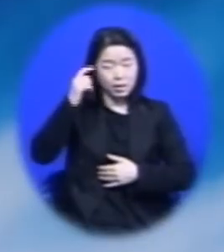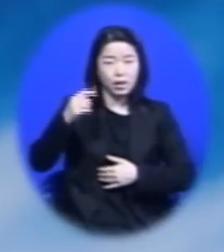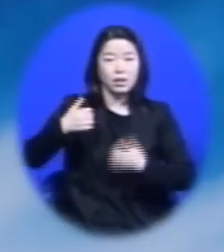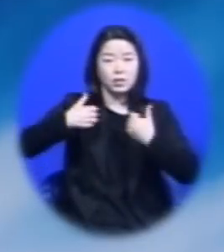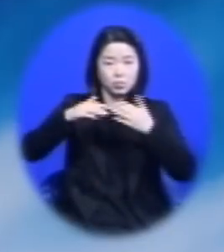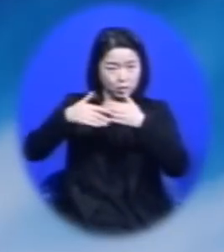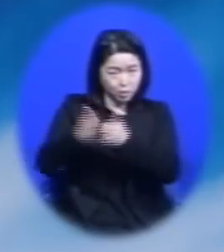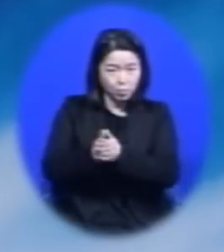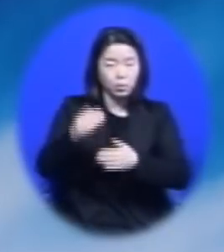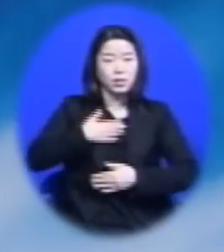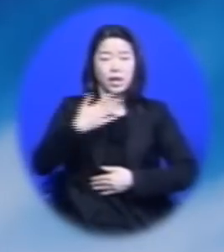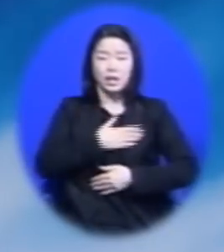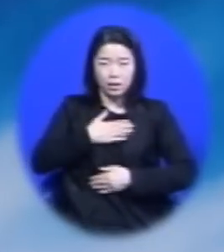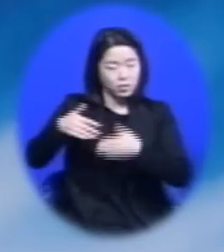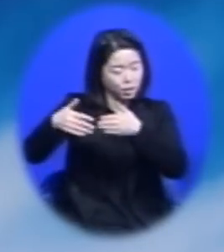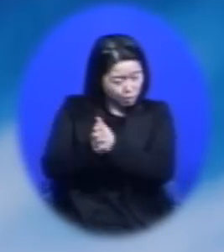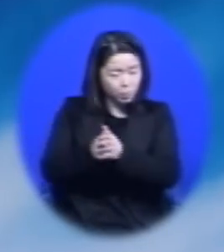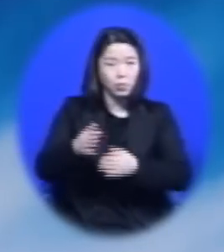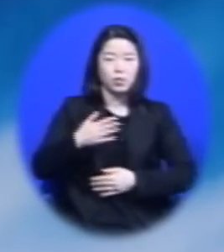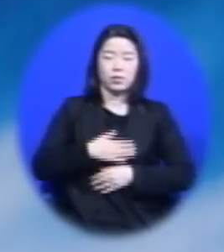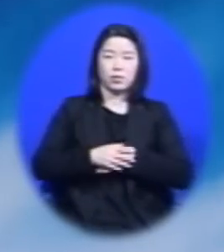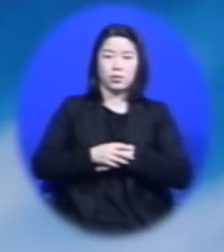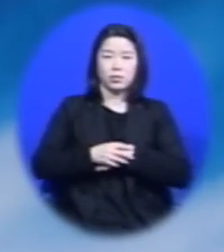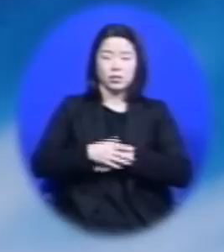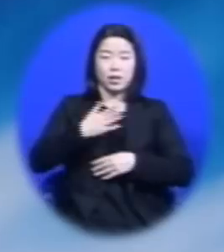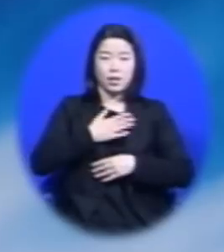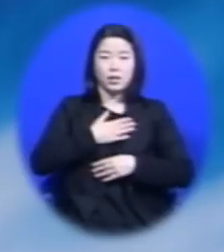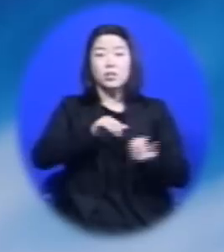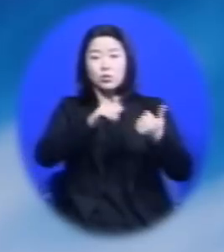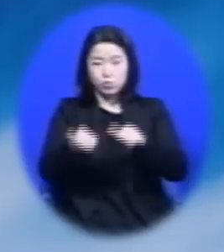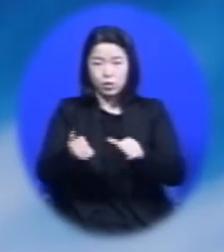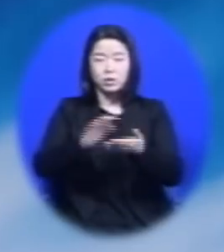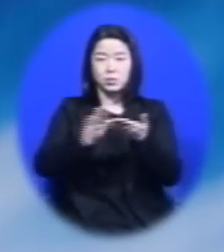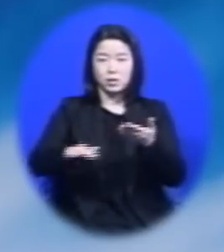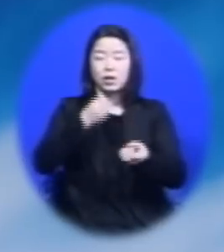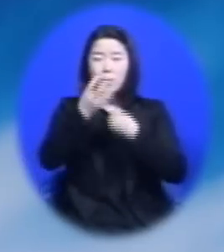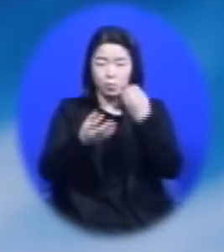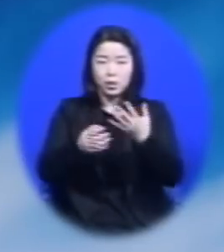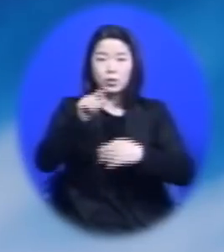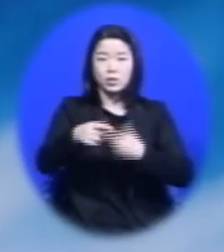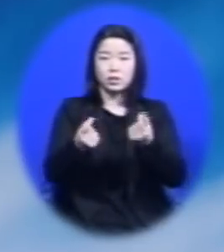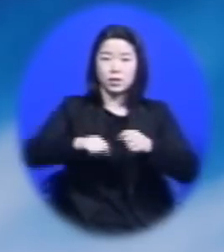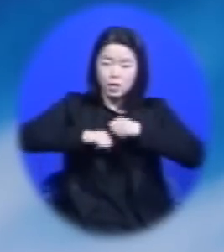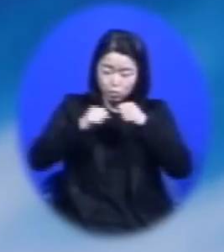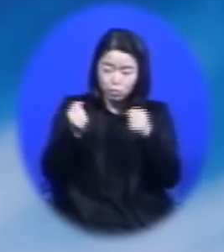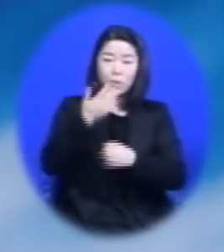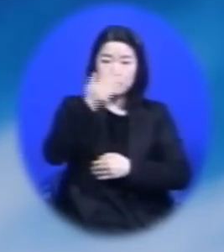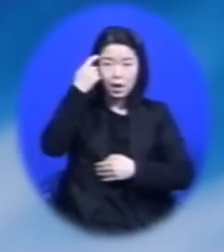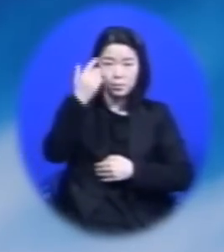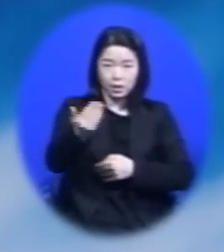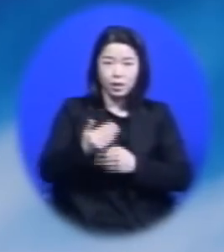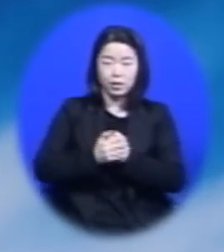감정도 꺾고 내 기분도 꺾고 나는 죽었습니다 고백하고 그렇게 순종하신 수 있으시겠어요